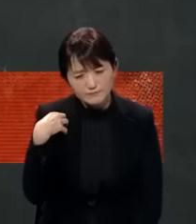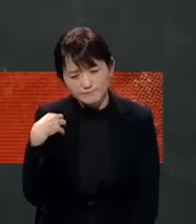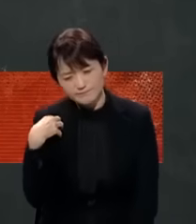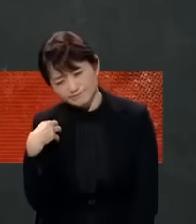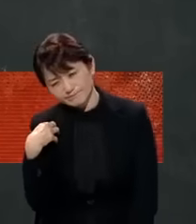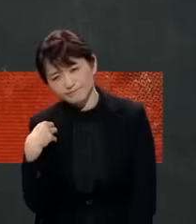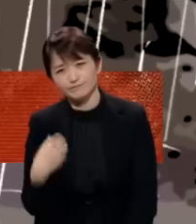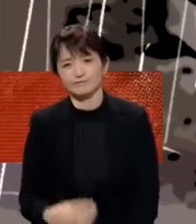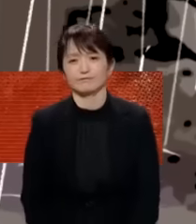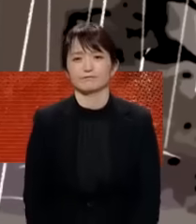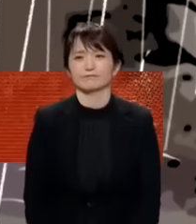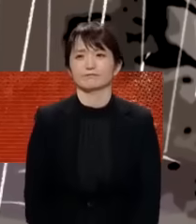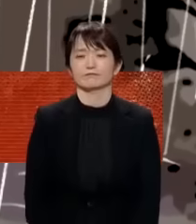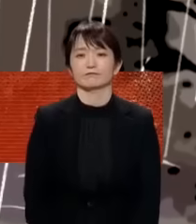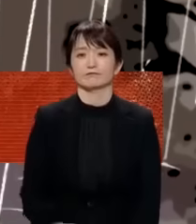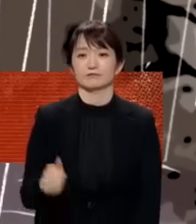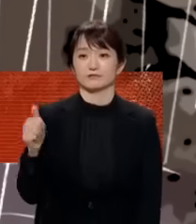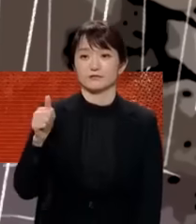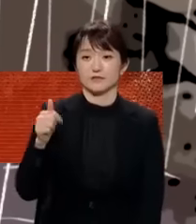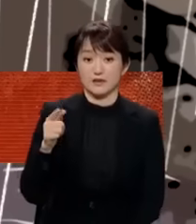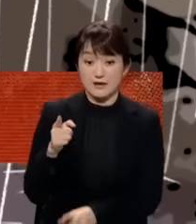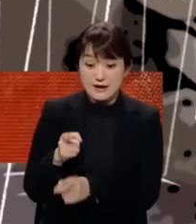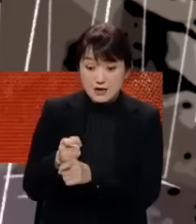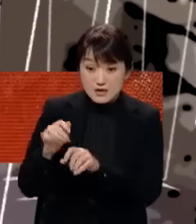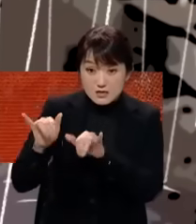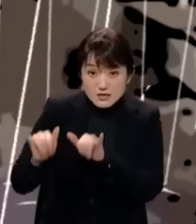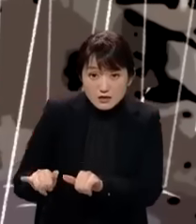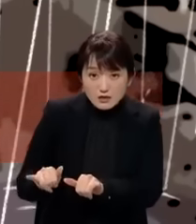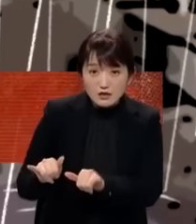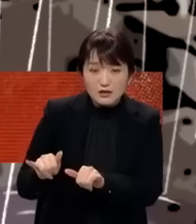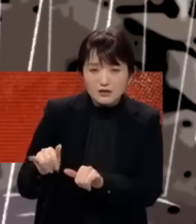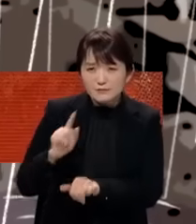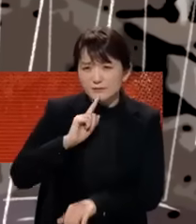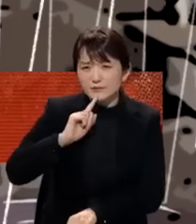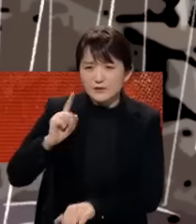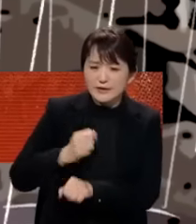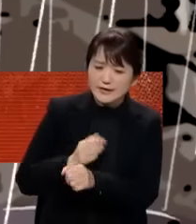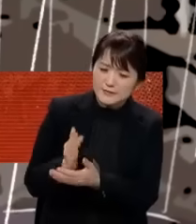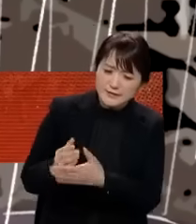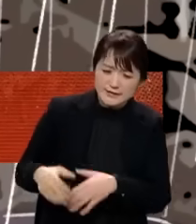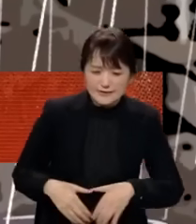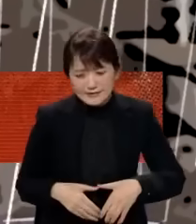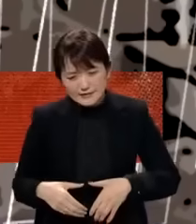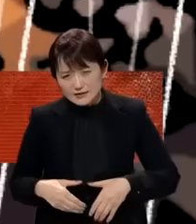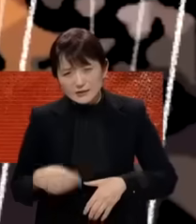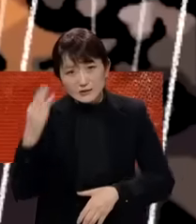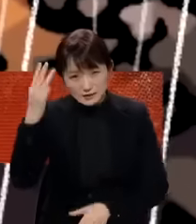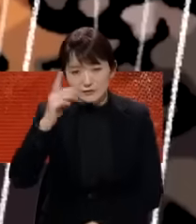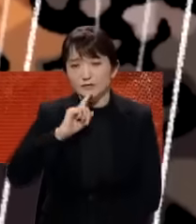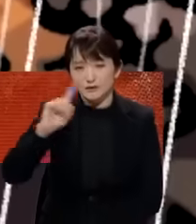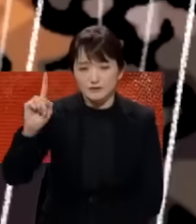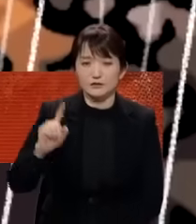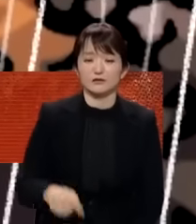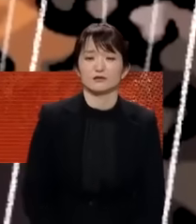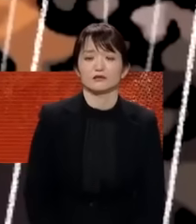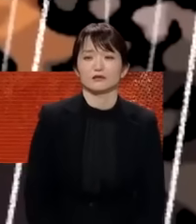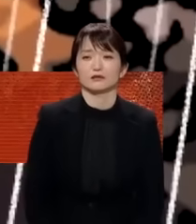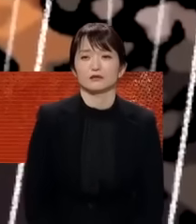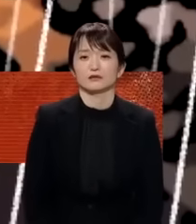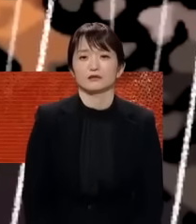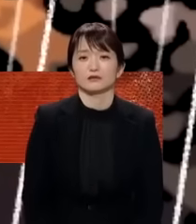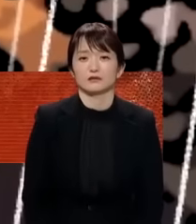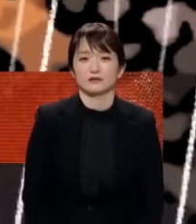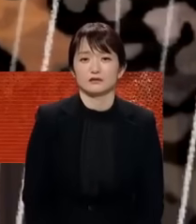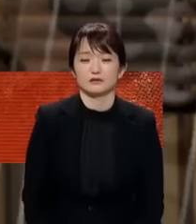되니까 또 거기다가이 남성한테 보복 당할 수 있다는 생각 때문에 신고를 망설이다가 3일 만에 신고를 했다고 합니다음 어 한 달